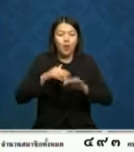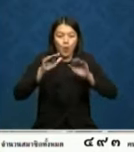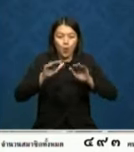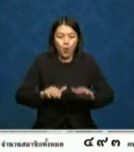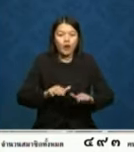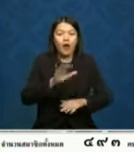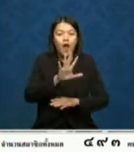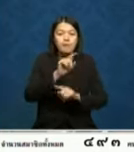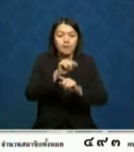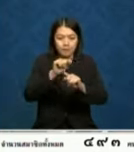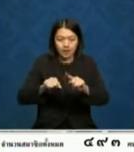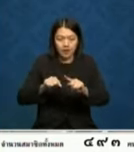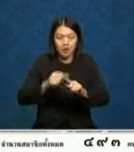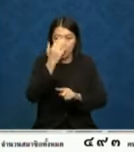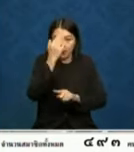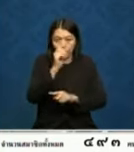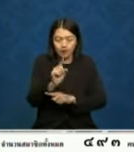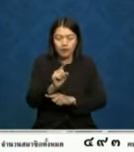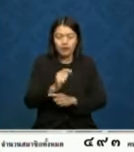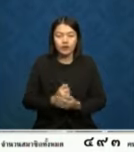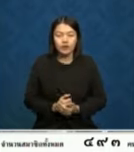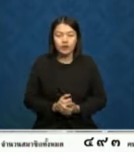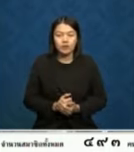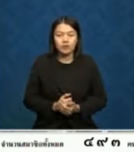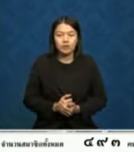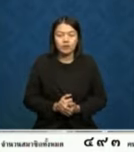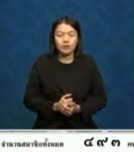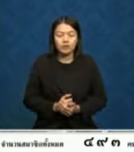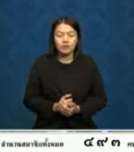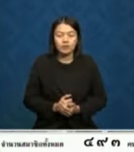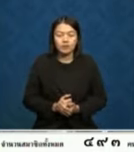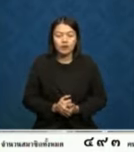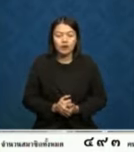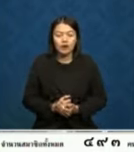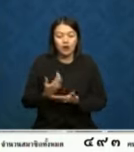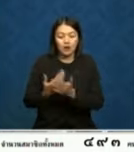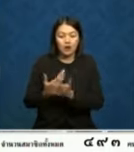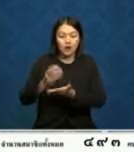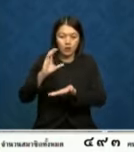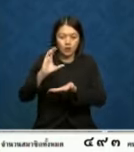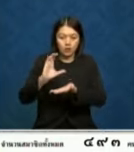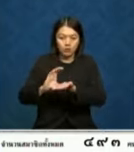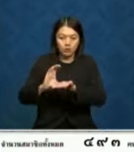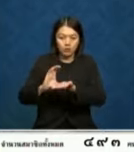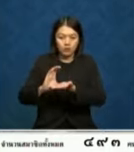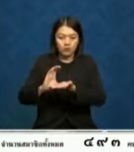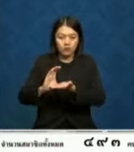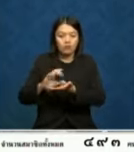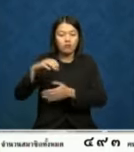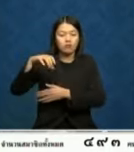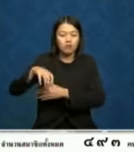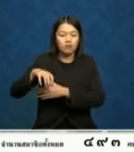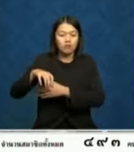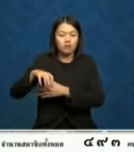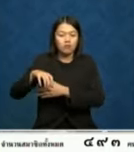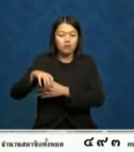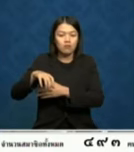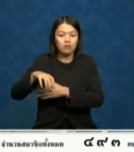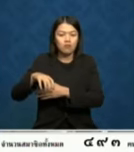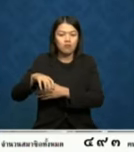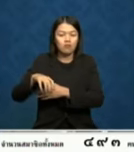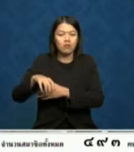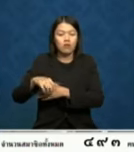5%ไว้เนื่องจากว่าในส่วนของงบประมาณในส่วนของสำนักปลัดกระทรวง